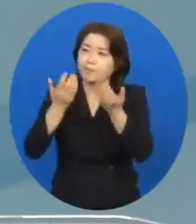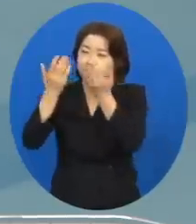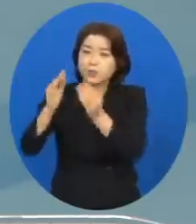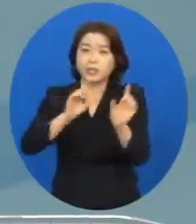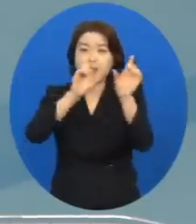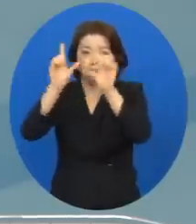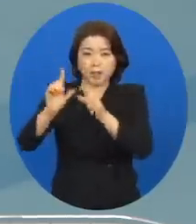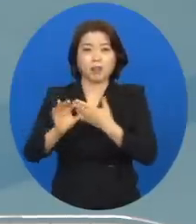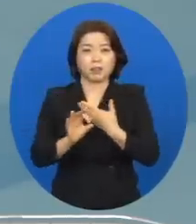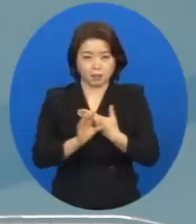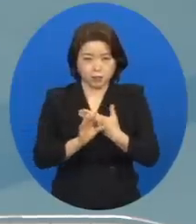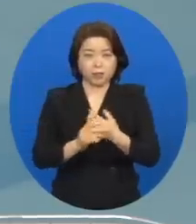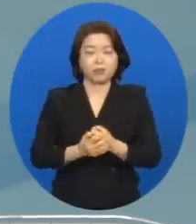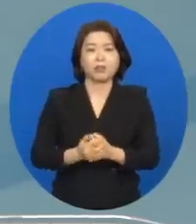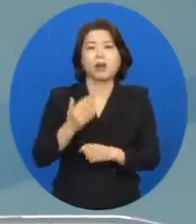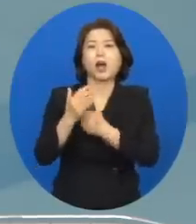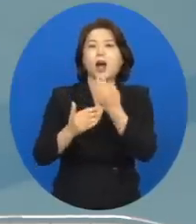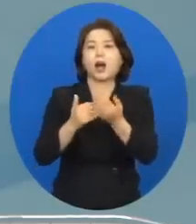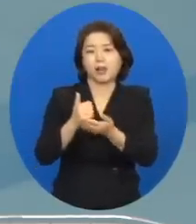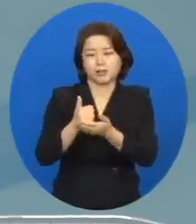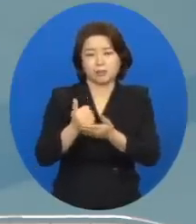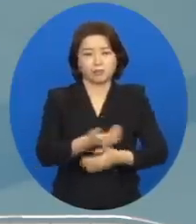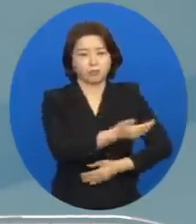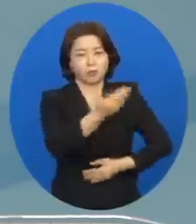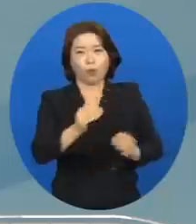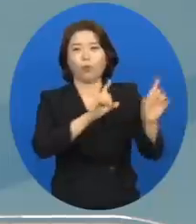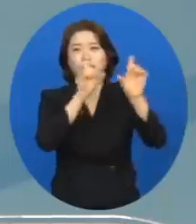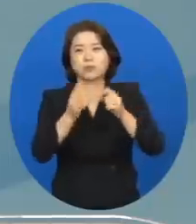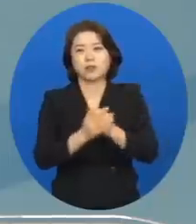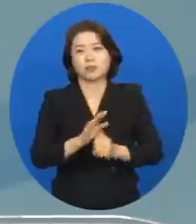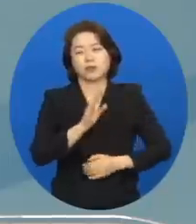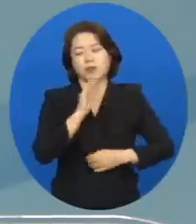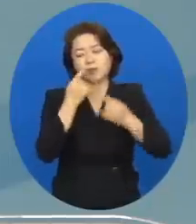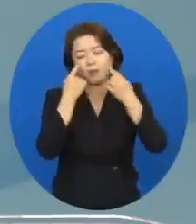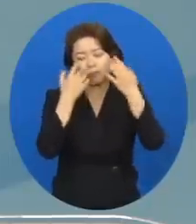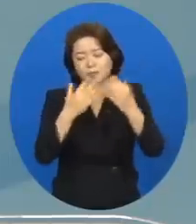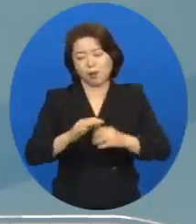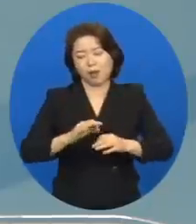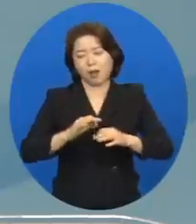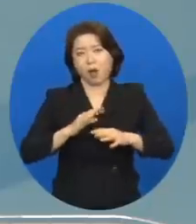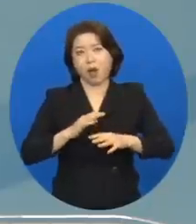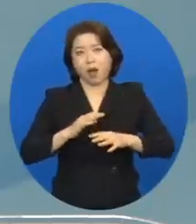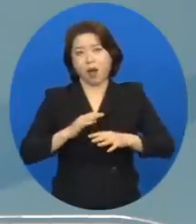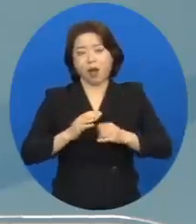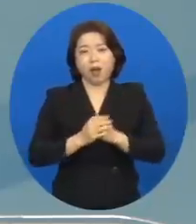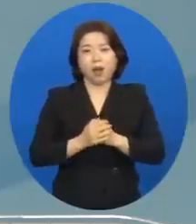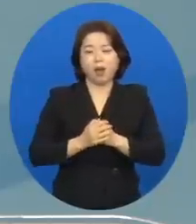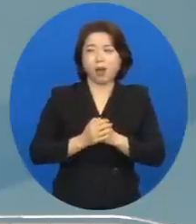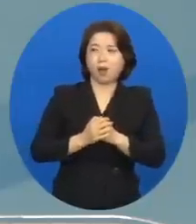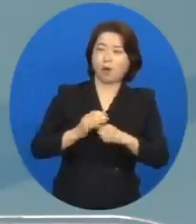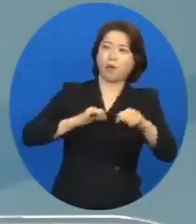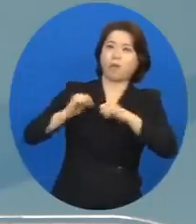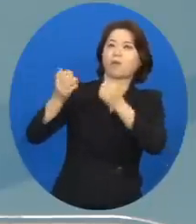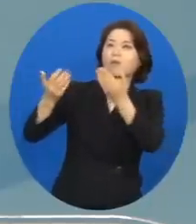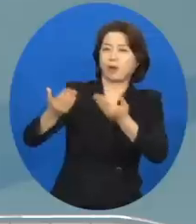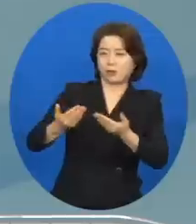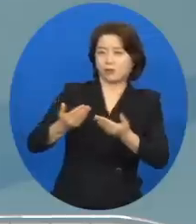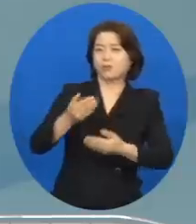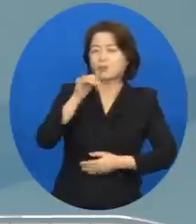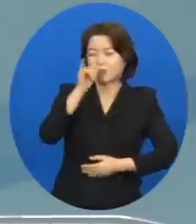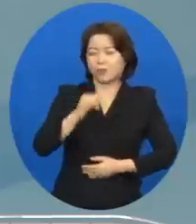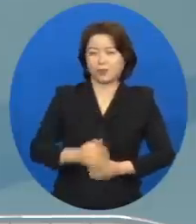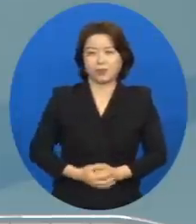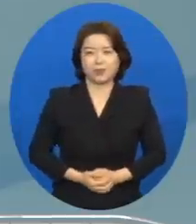살면 하나님은 여러분의 삶에 너무나 분명하고 놀라우게 역사하시게 되어 있습니다.